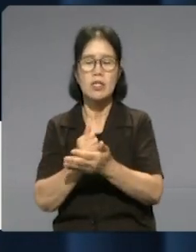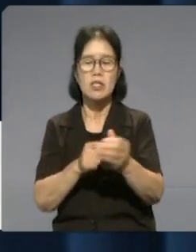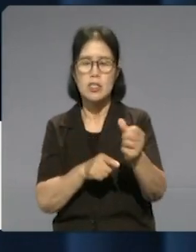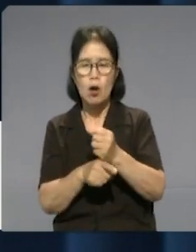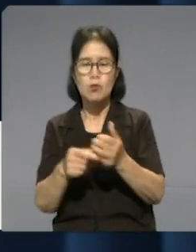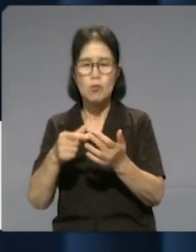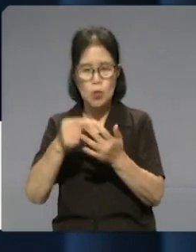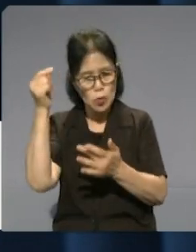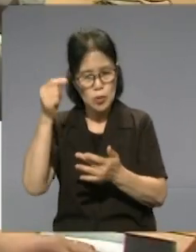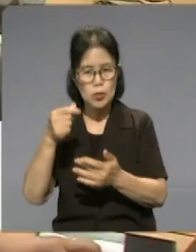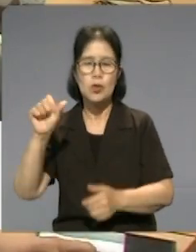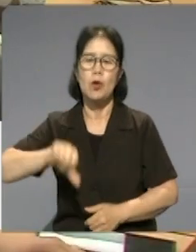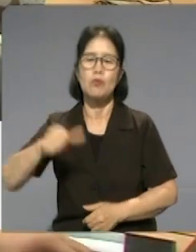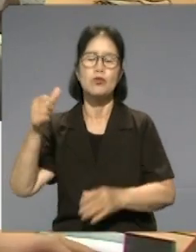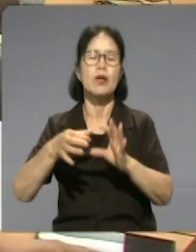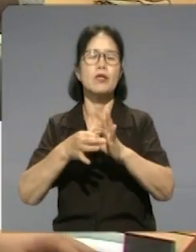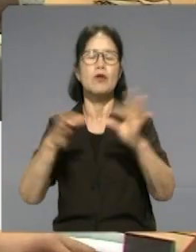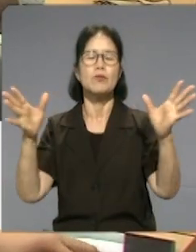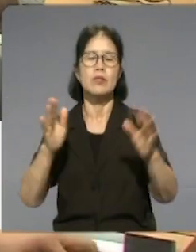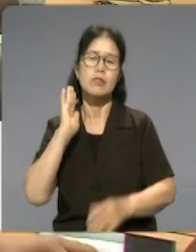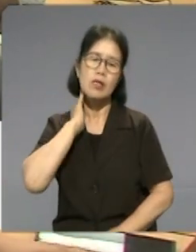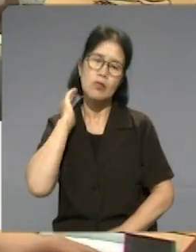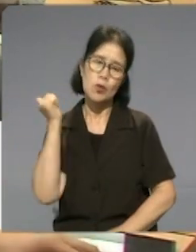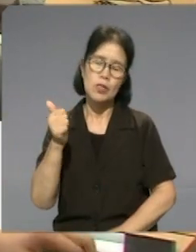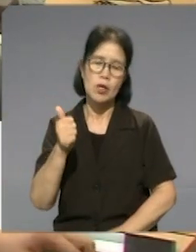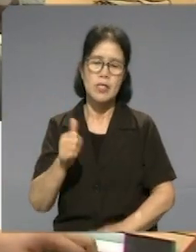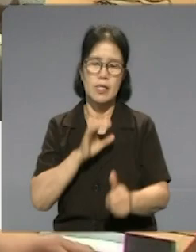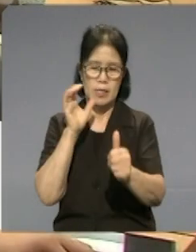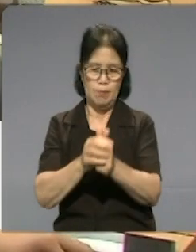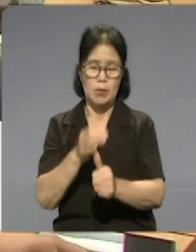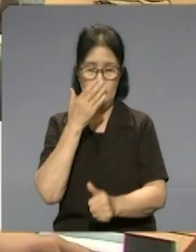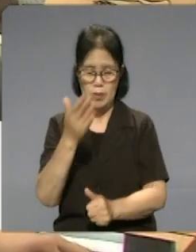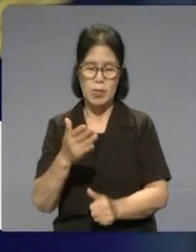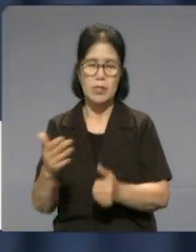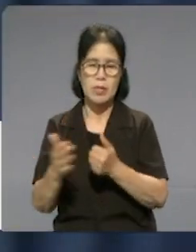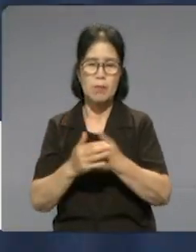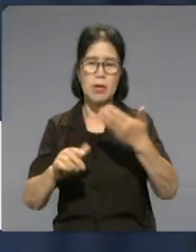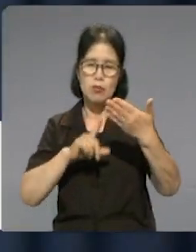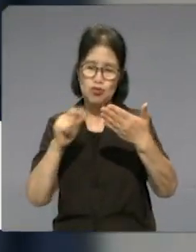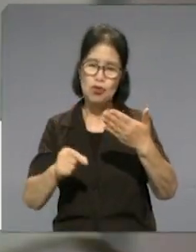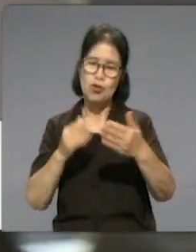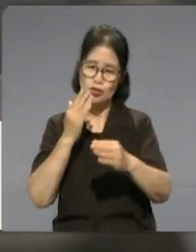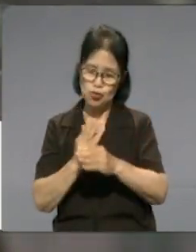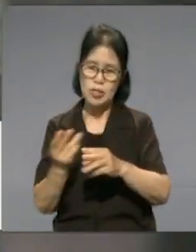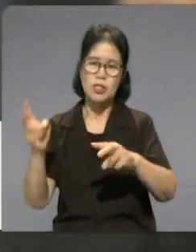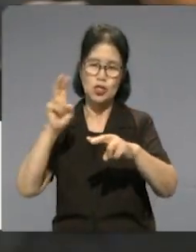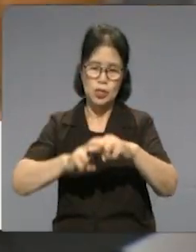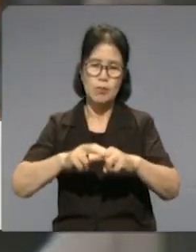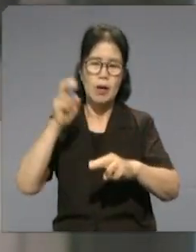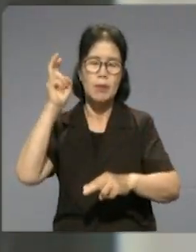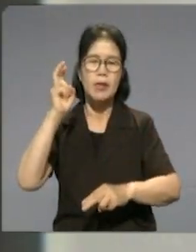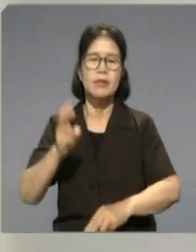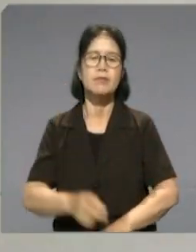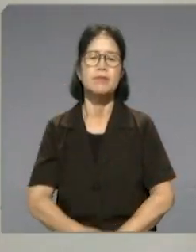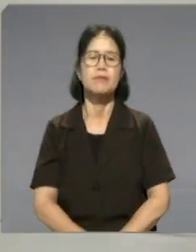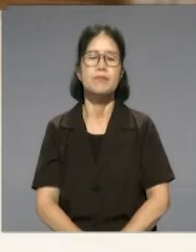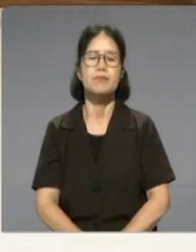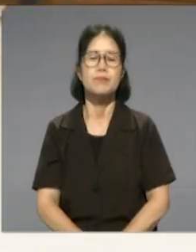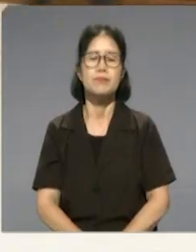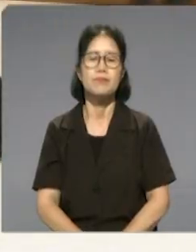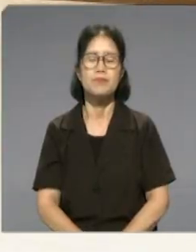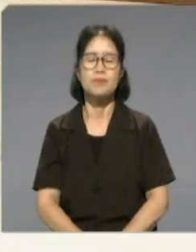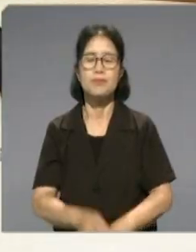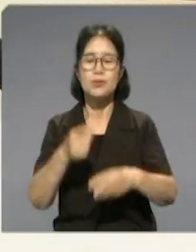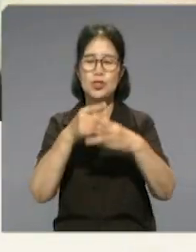보고서 채택 여부와 관계없이 대통령이 임명 가능해 9월쯤 취임할 걸로 전망됩니다.